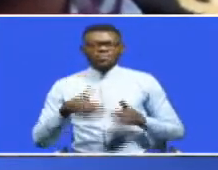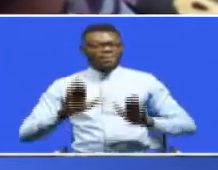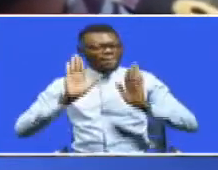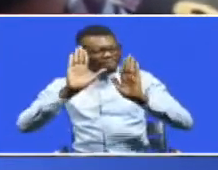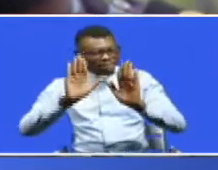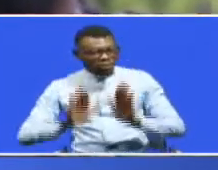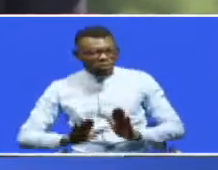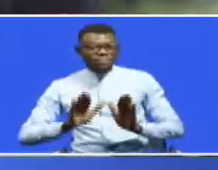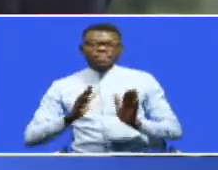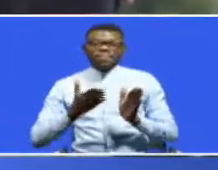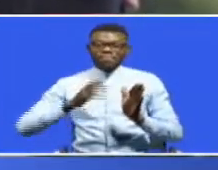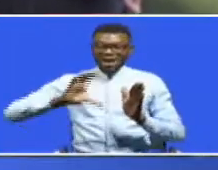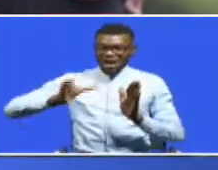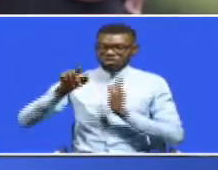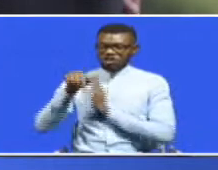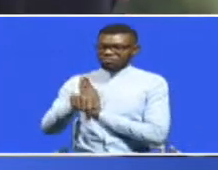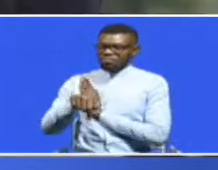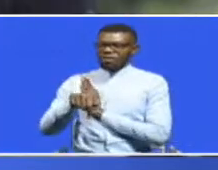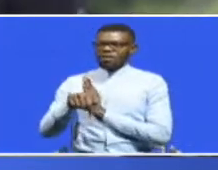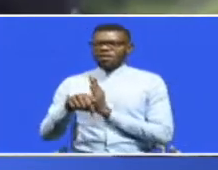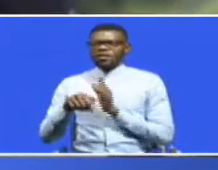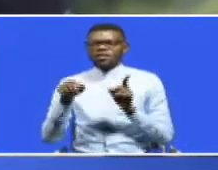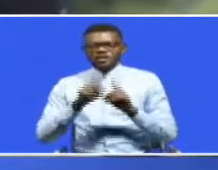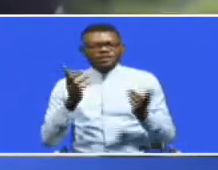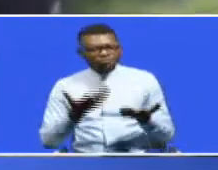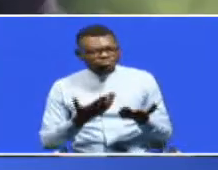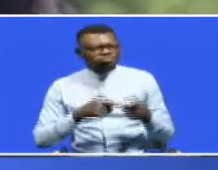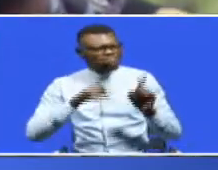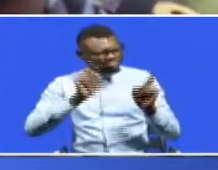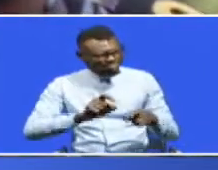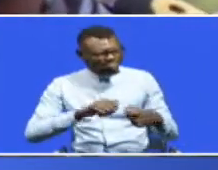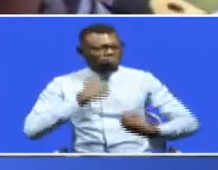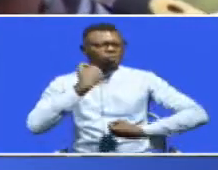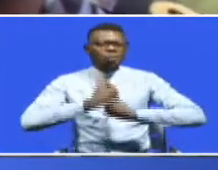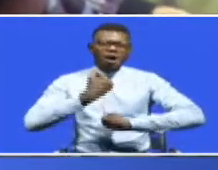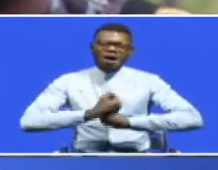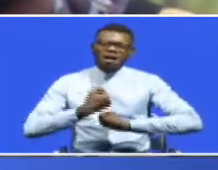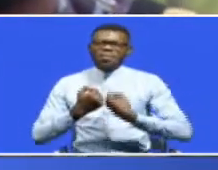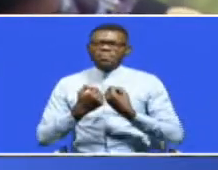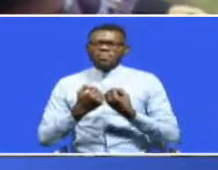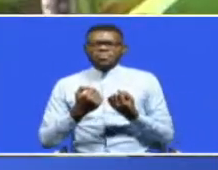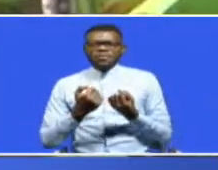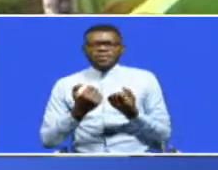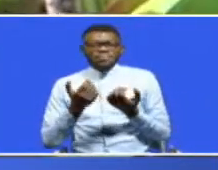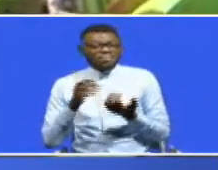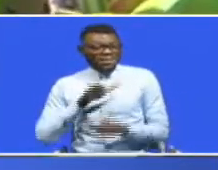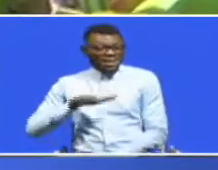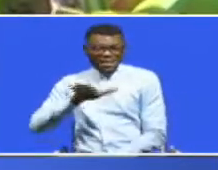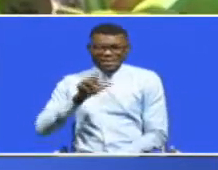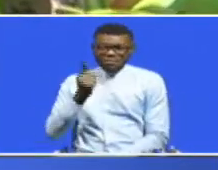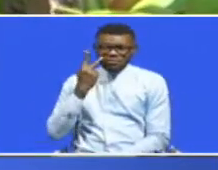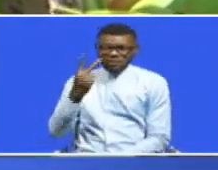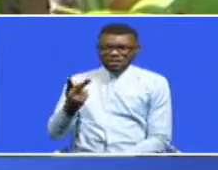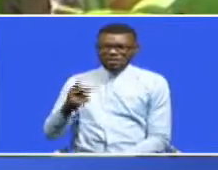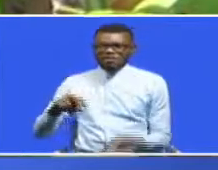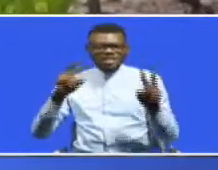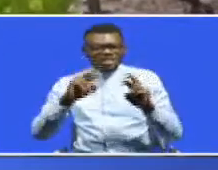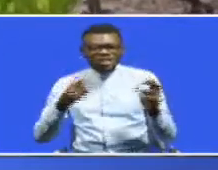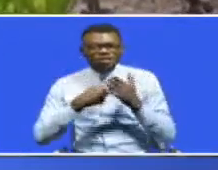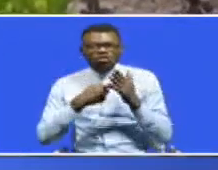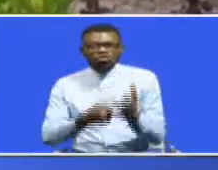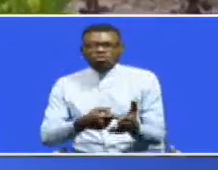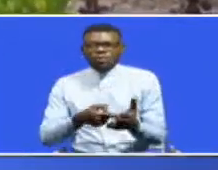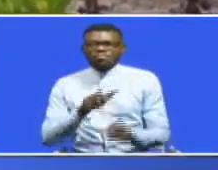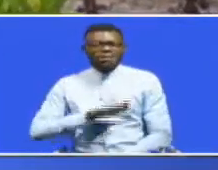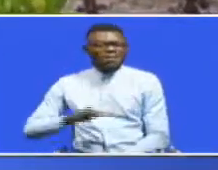critical critical county with regards to efforts that we need to put in place because it is quite highly degraded. Utafiti unaonyesha kuwa